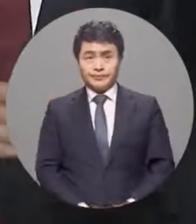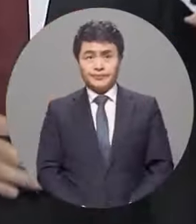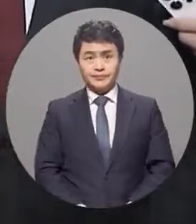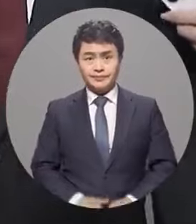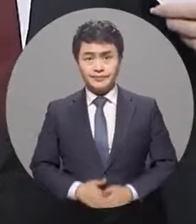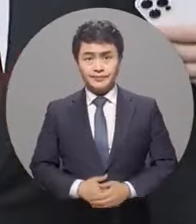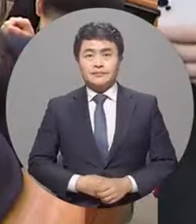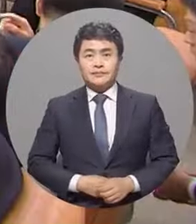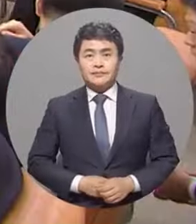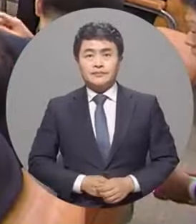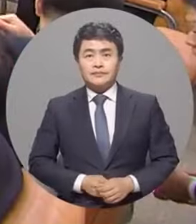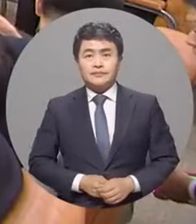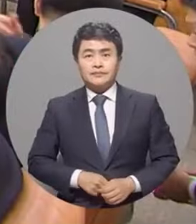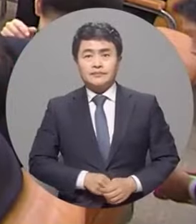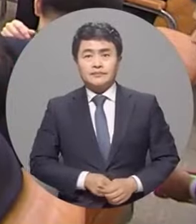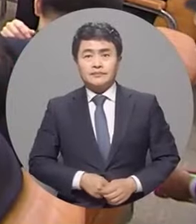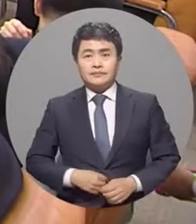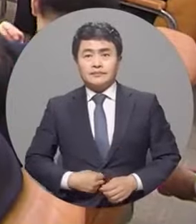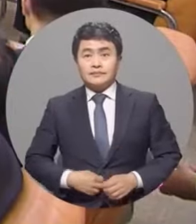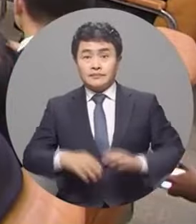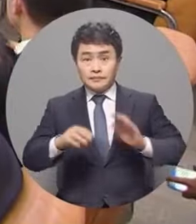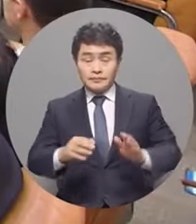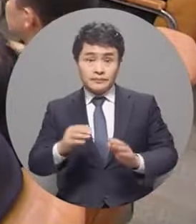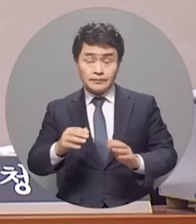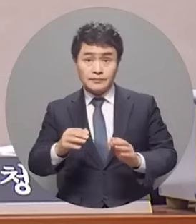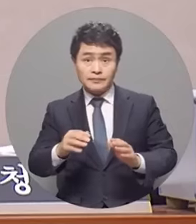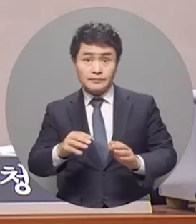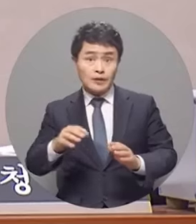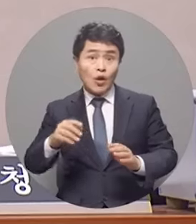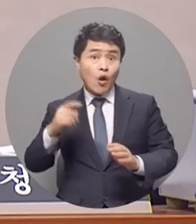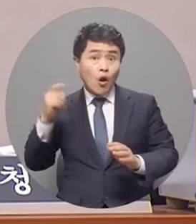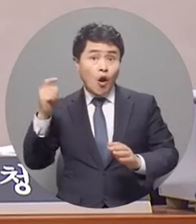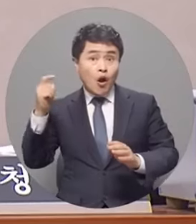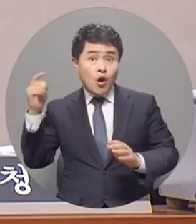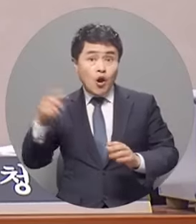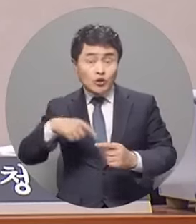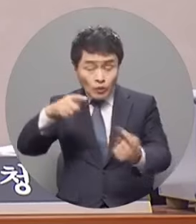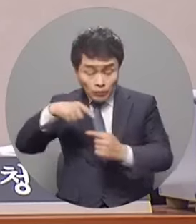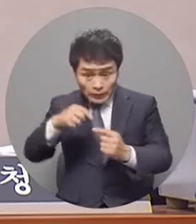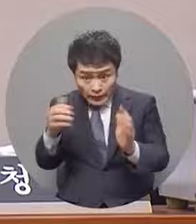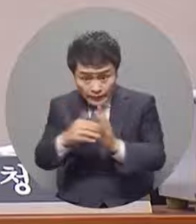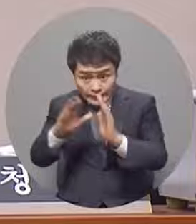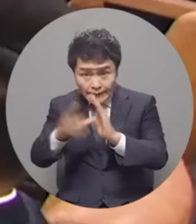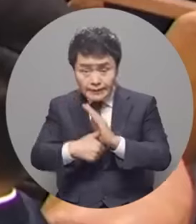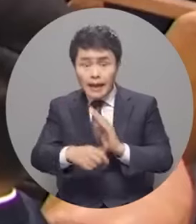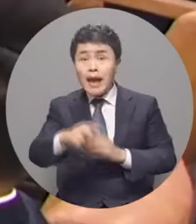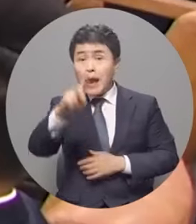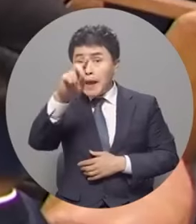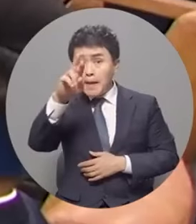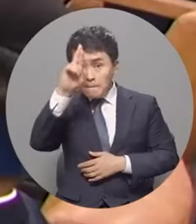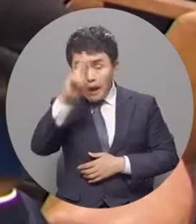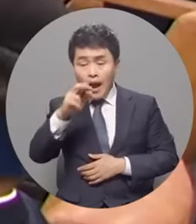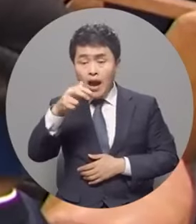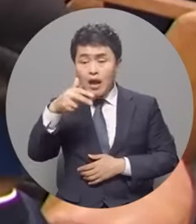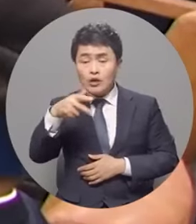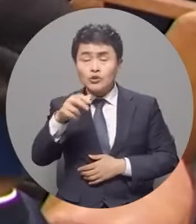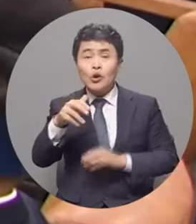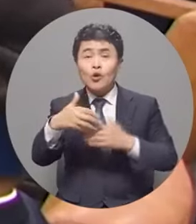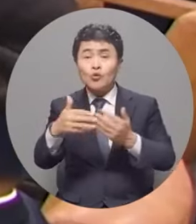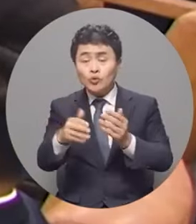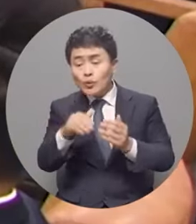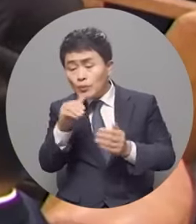구승입니다. 청문회가 거의 끝나가던 시각, 박정훈 대령의 변호인이 손을 들었습니다. 네? 요청 하나만 드리고